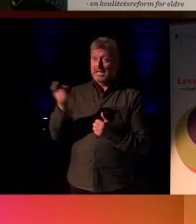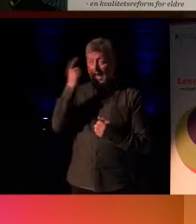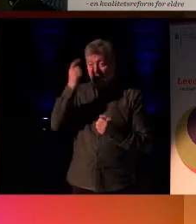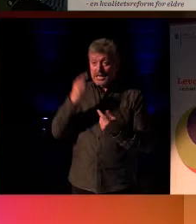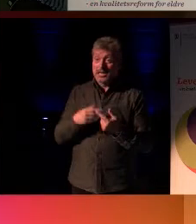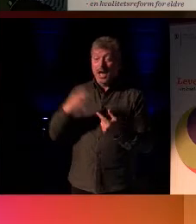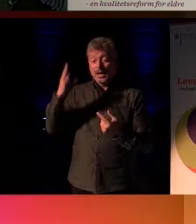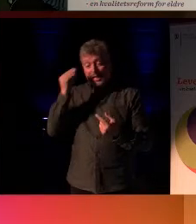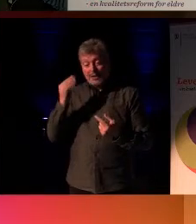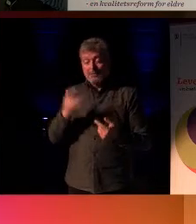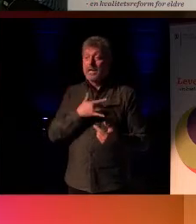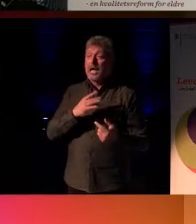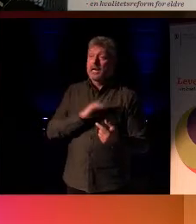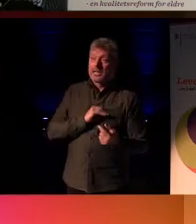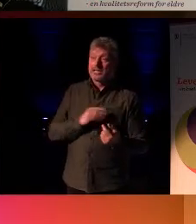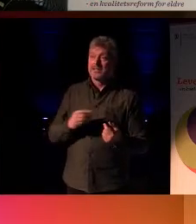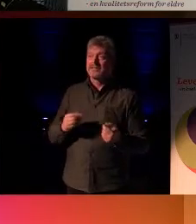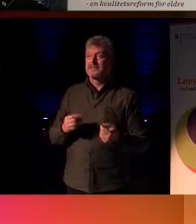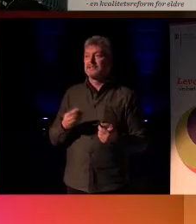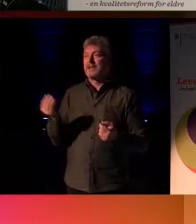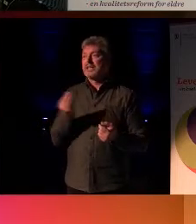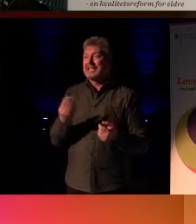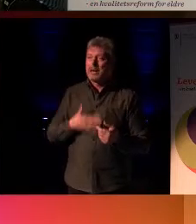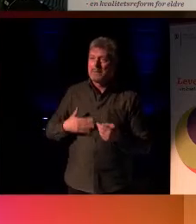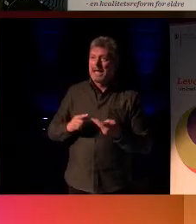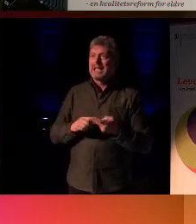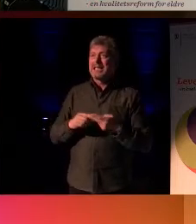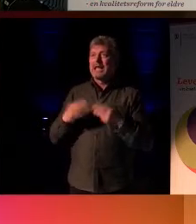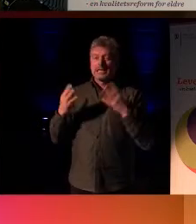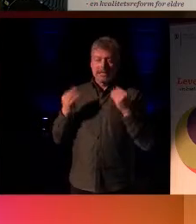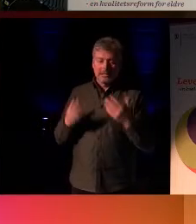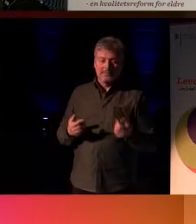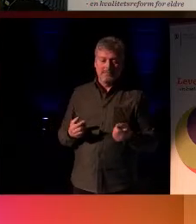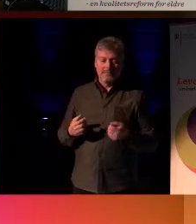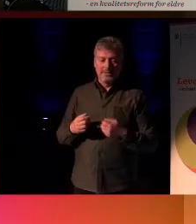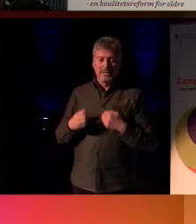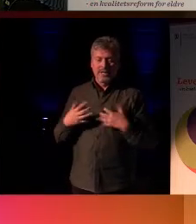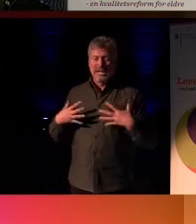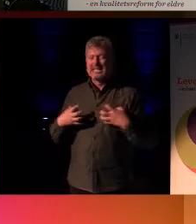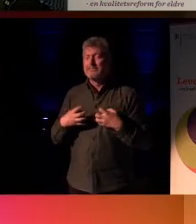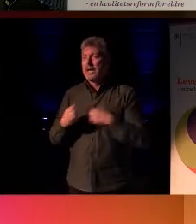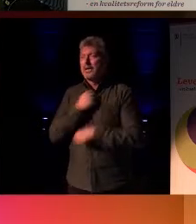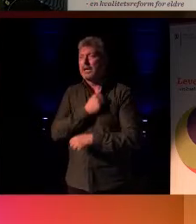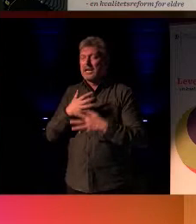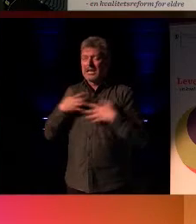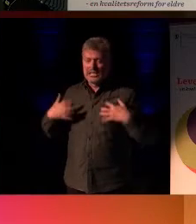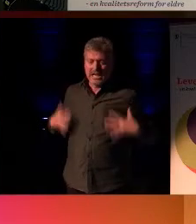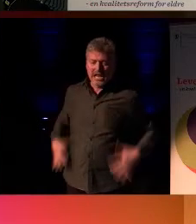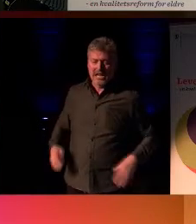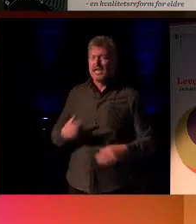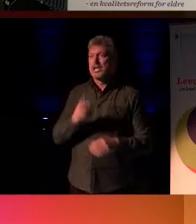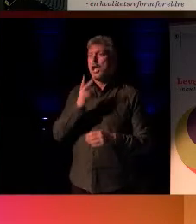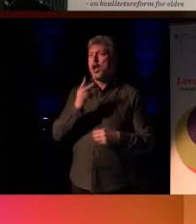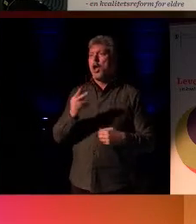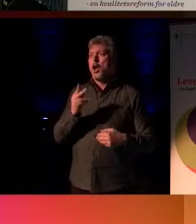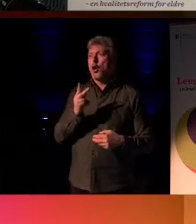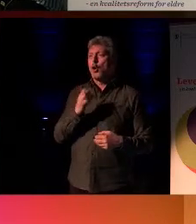hjerneslag, demens, hjertesvikt, diabetes, inkontinens, artrose eller smerter i skjelett, kols,